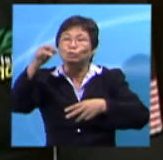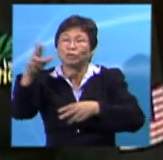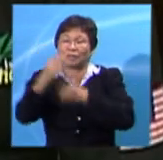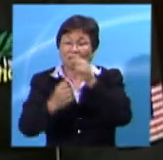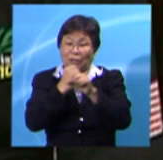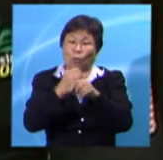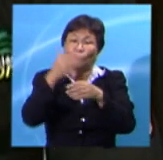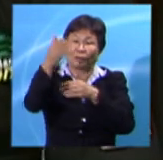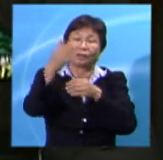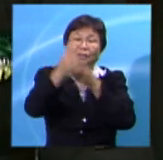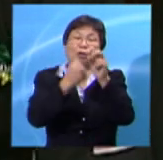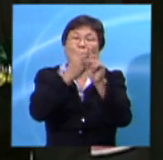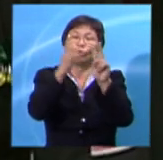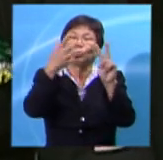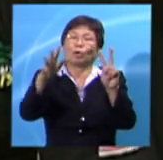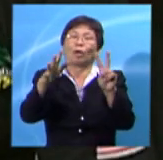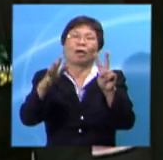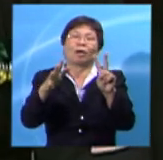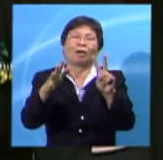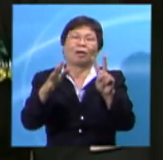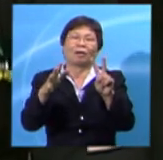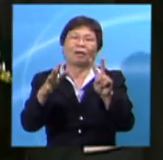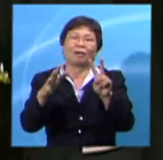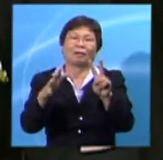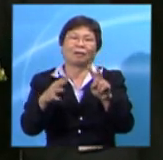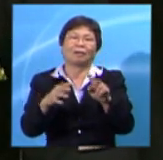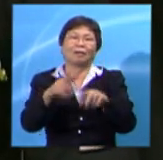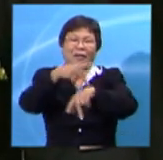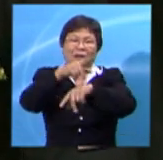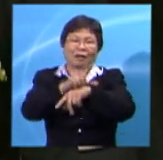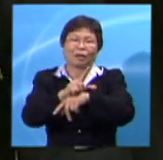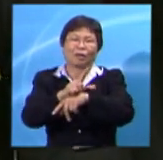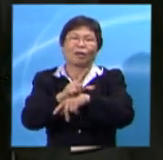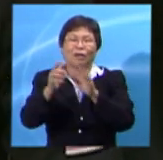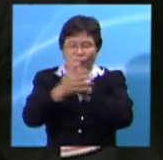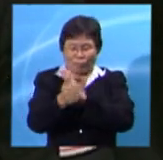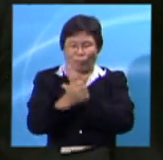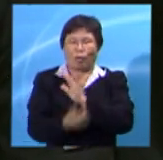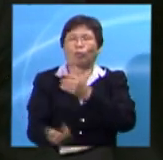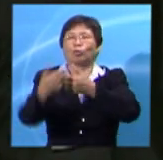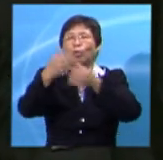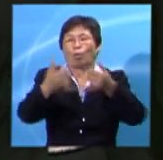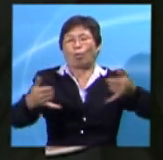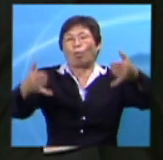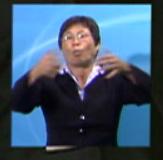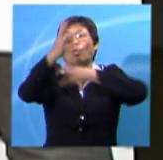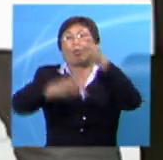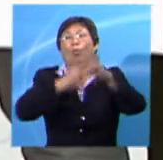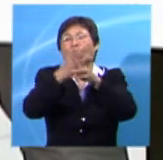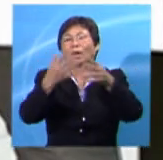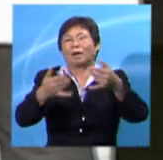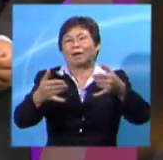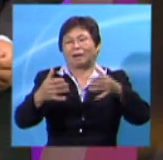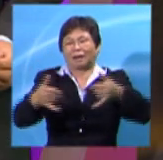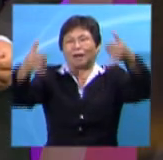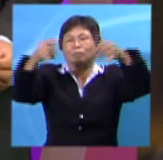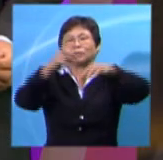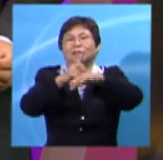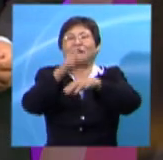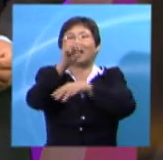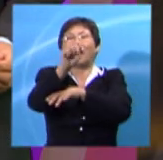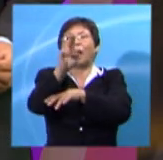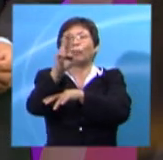dah layak dah sebar satu Rider saya Dar Langkawi dah layak untuk World Cup di Abu Dhabi Tan